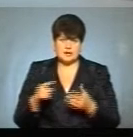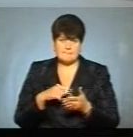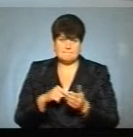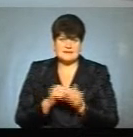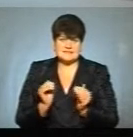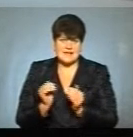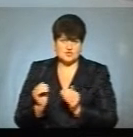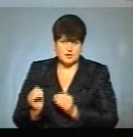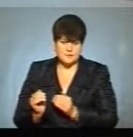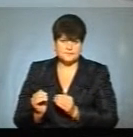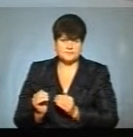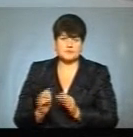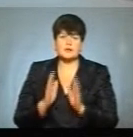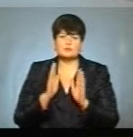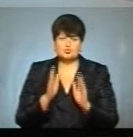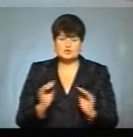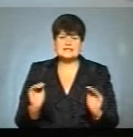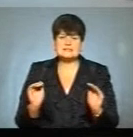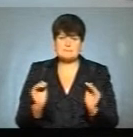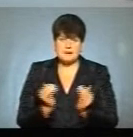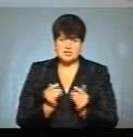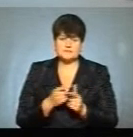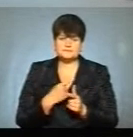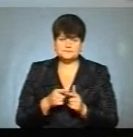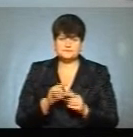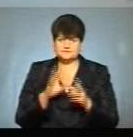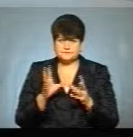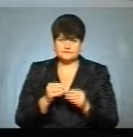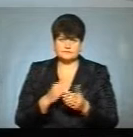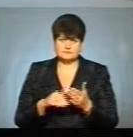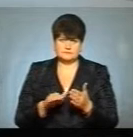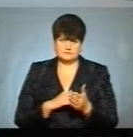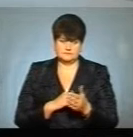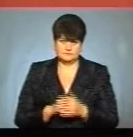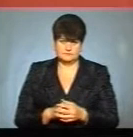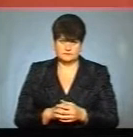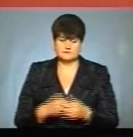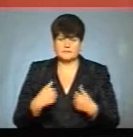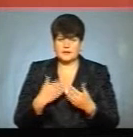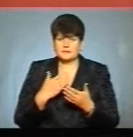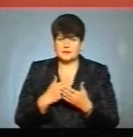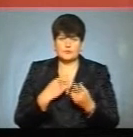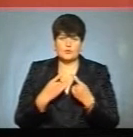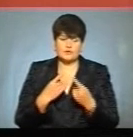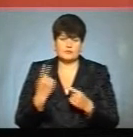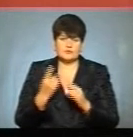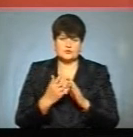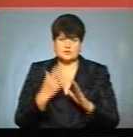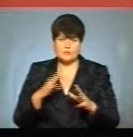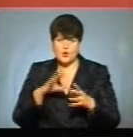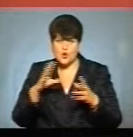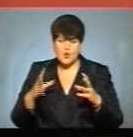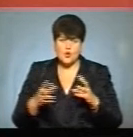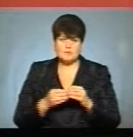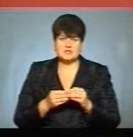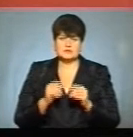містечках, буде зменшена або взагалі ліквідується. Ми маємо говорити в першу чергу про охоплення